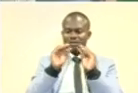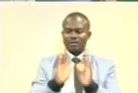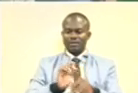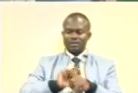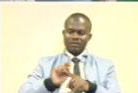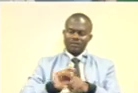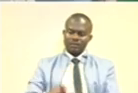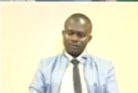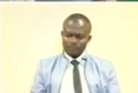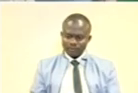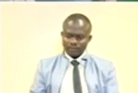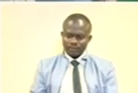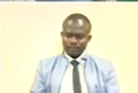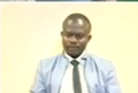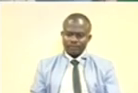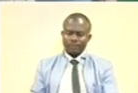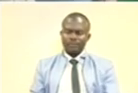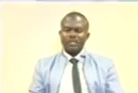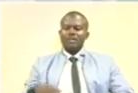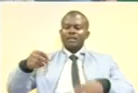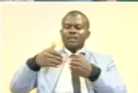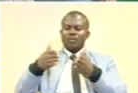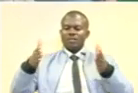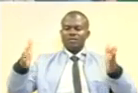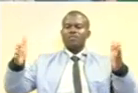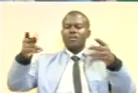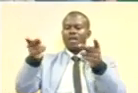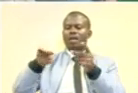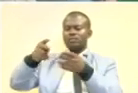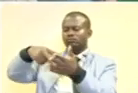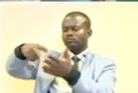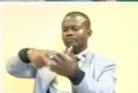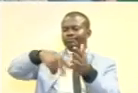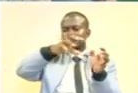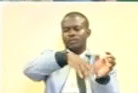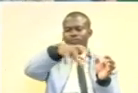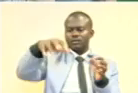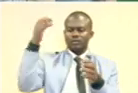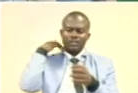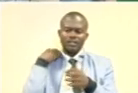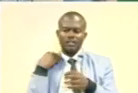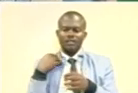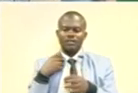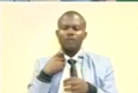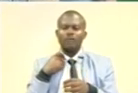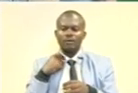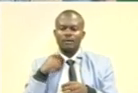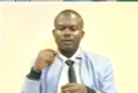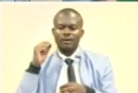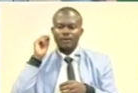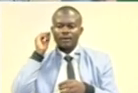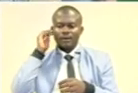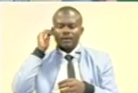barahugurwa twafunguye amasomero hirya no hino ayo masomero adufasha guha amahirwe ziriya community